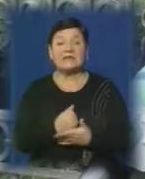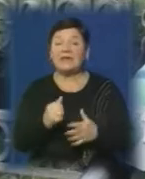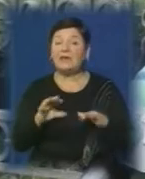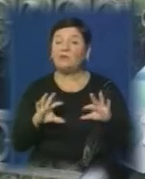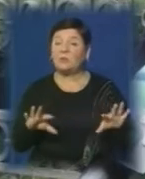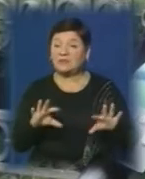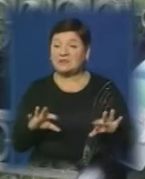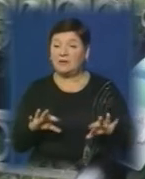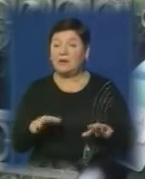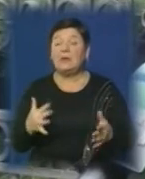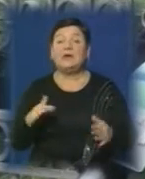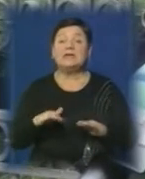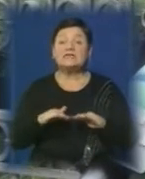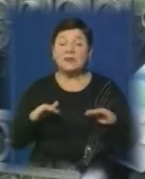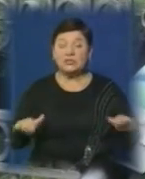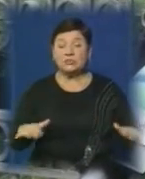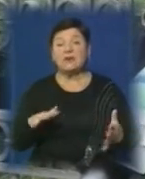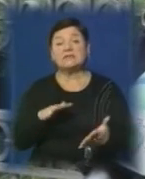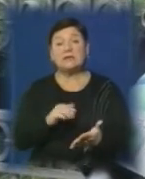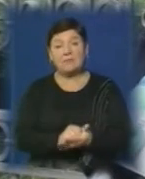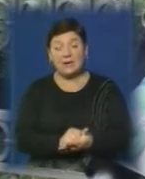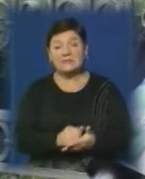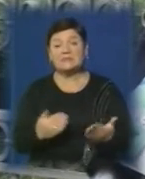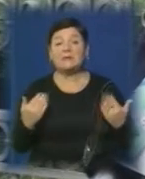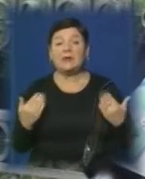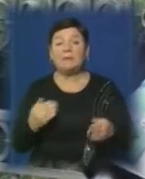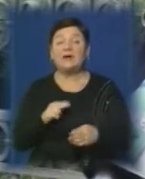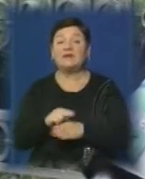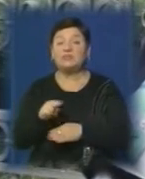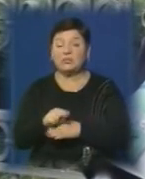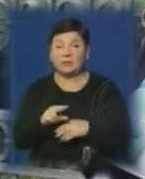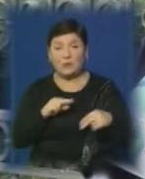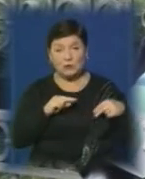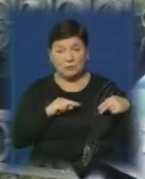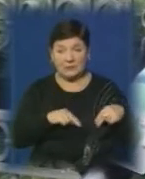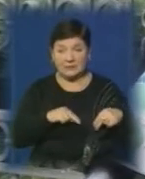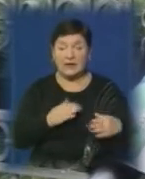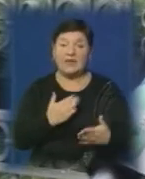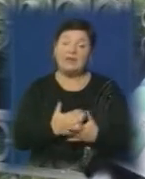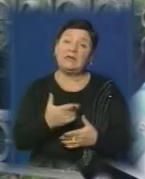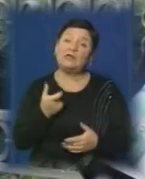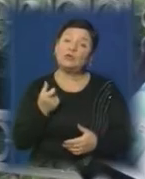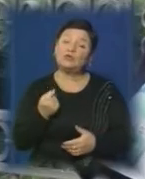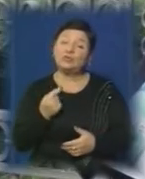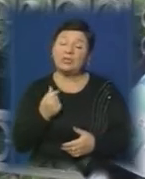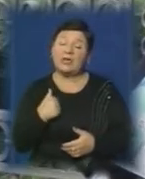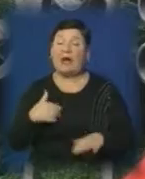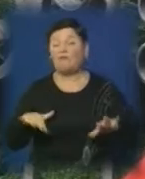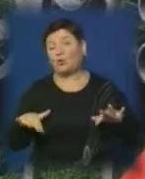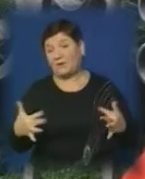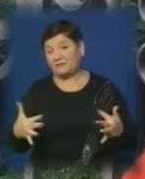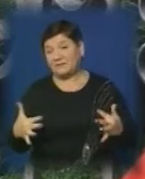З меншими займаюся, з меншими зараз треба навчити працювати, тому що він трошки позаймається, каже, я